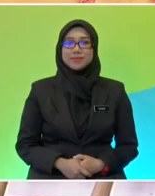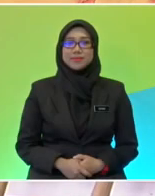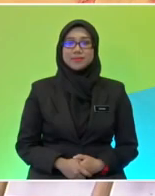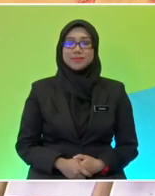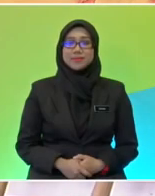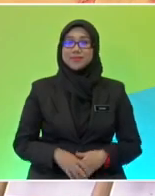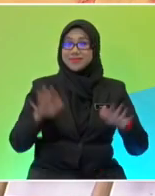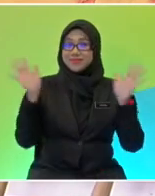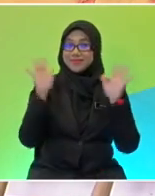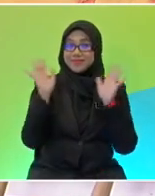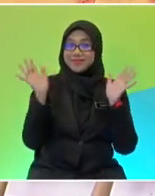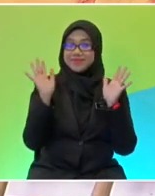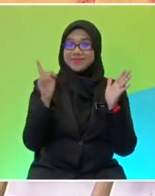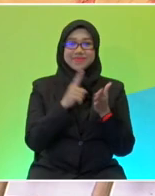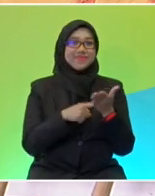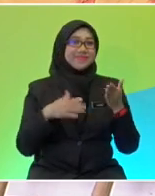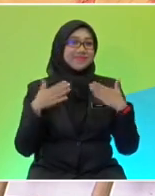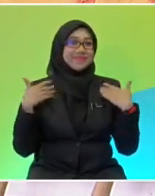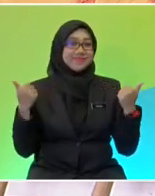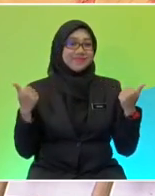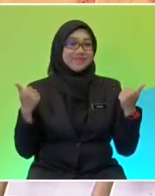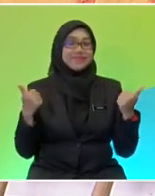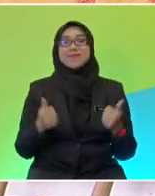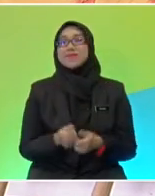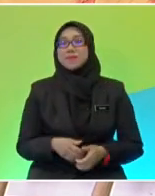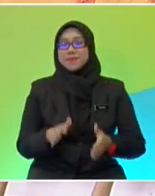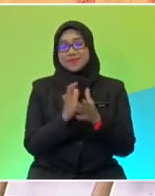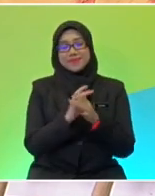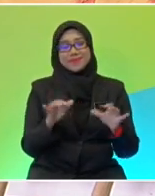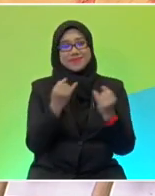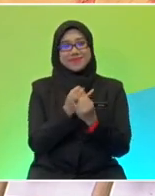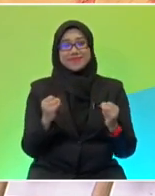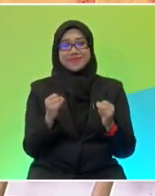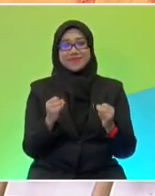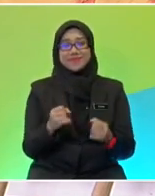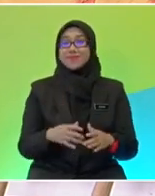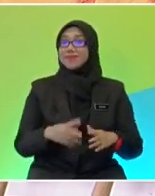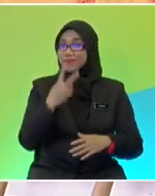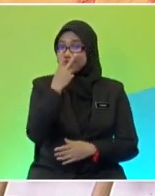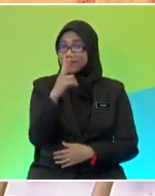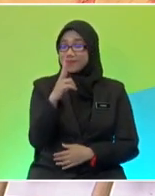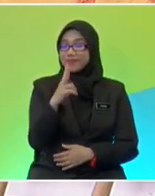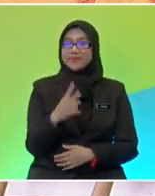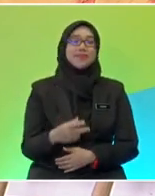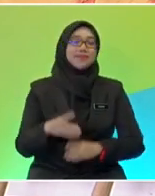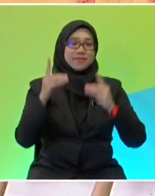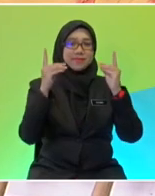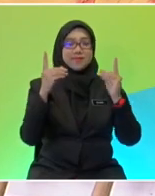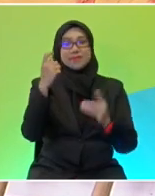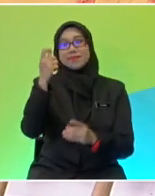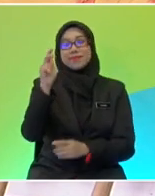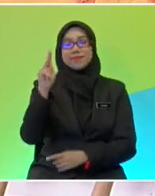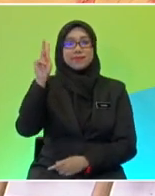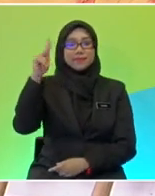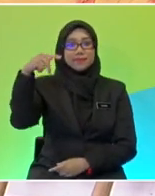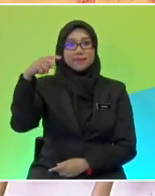Hai semua apa kabar Salam sejahtera anda sedang menonton slot pra sekolah hanya dididik TV KPM